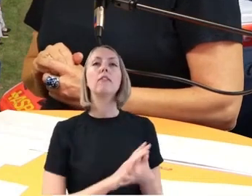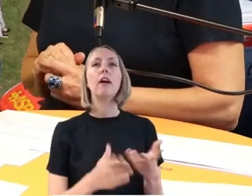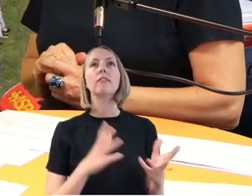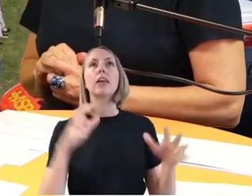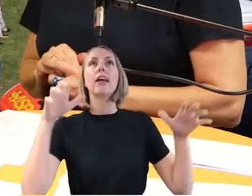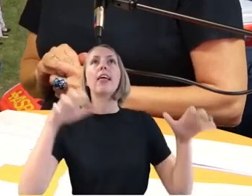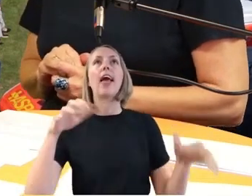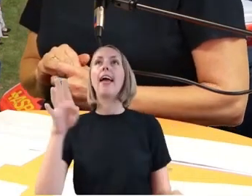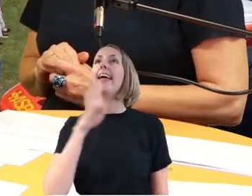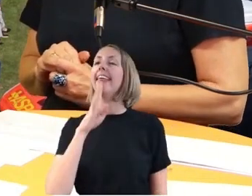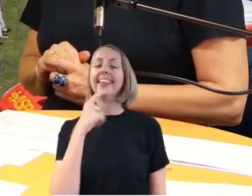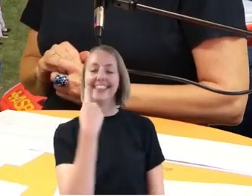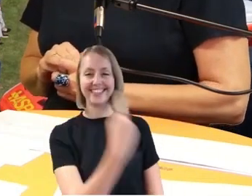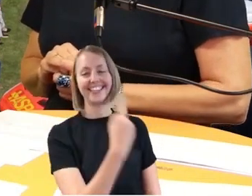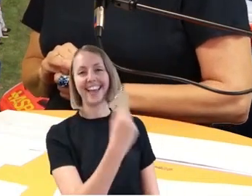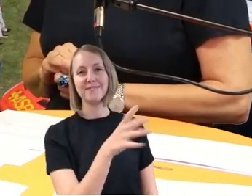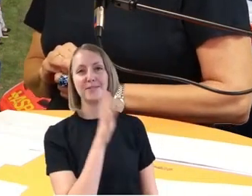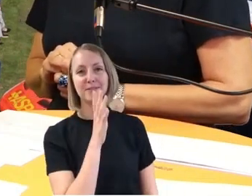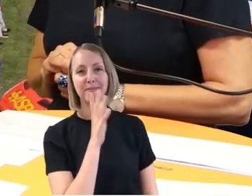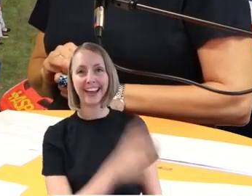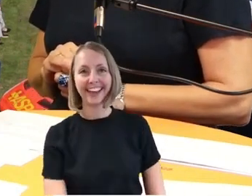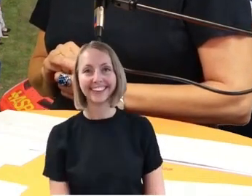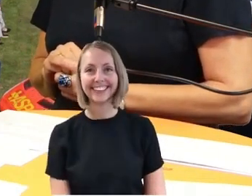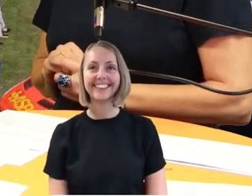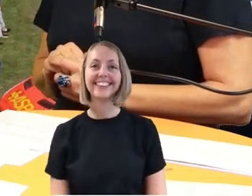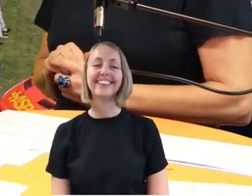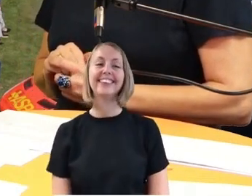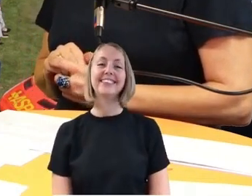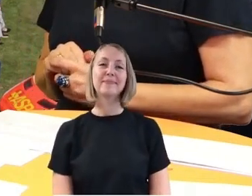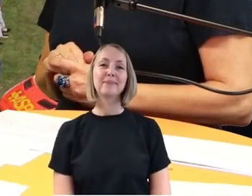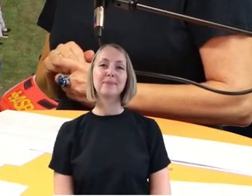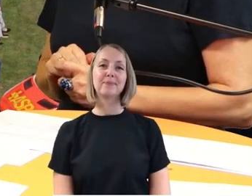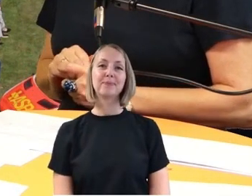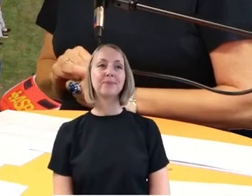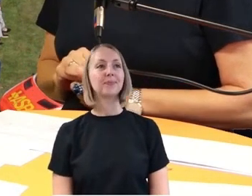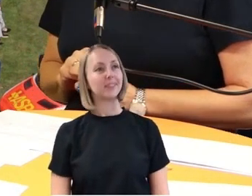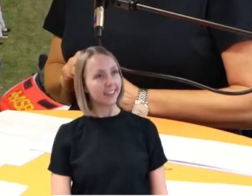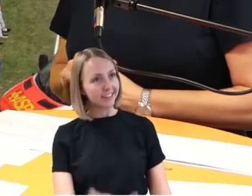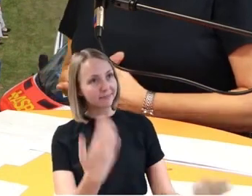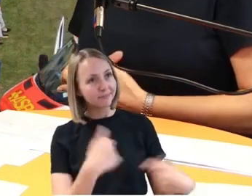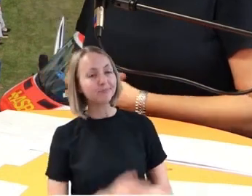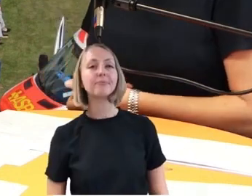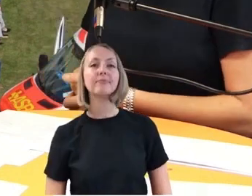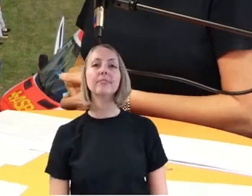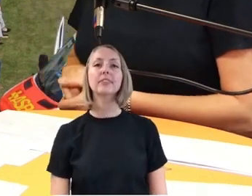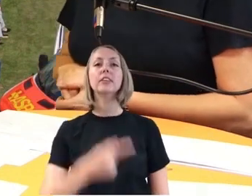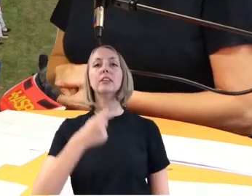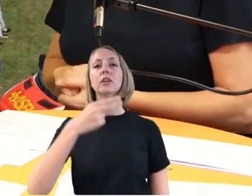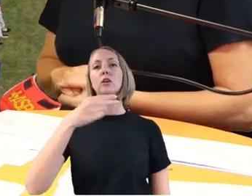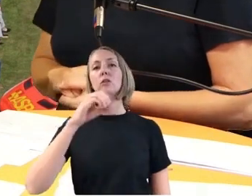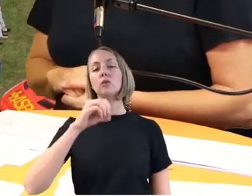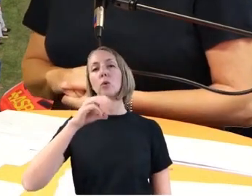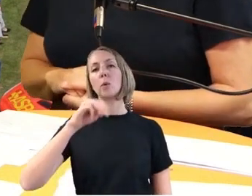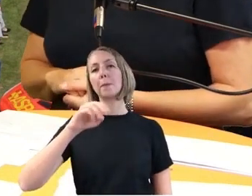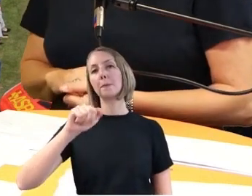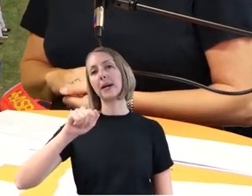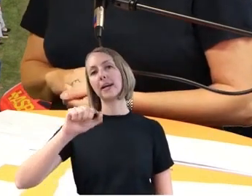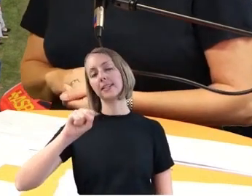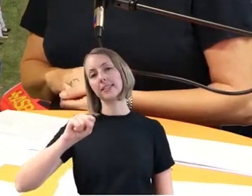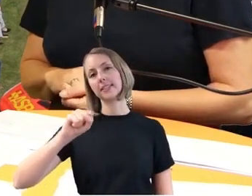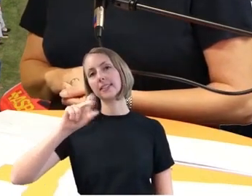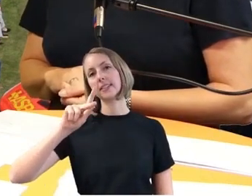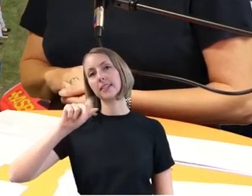sondern es ist gut gemeint immer die hintertorkamera sagen ja thomas kahlisch fragt ob die